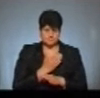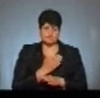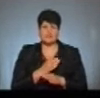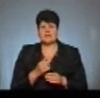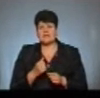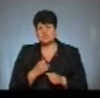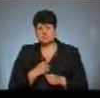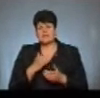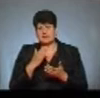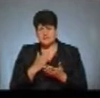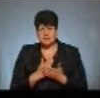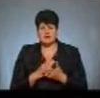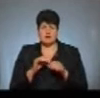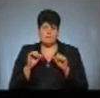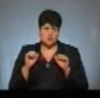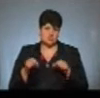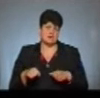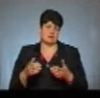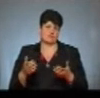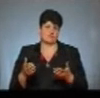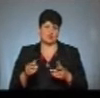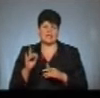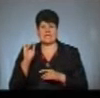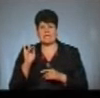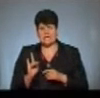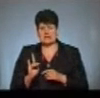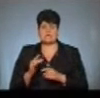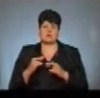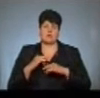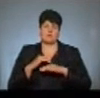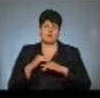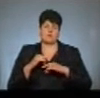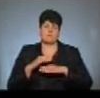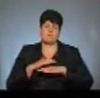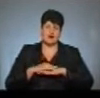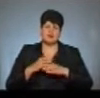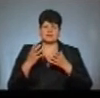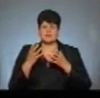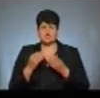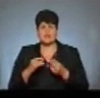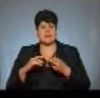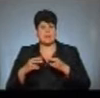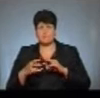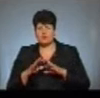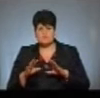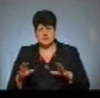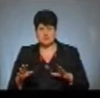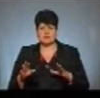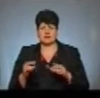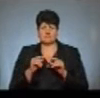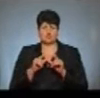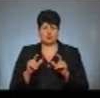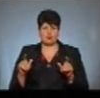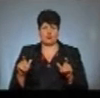на жаль, є, можливо, крісло або парта, яка ще не поміняна, не замінена в